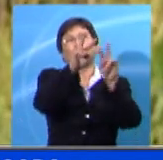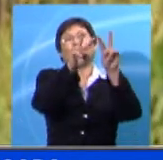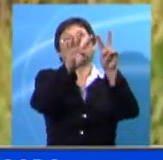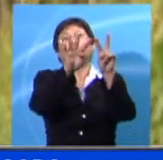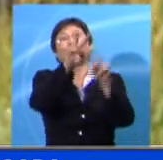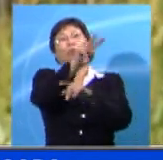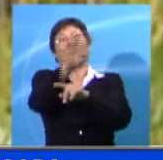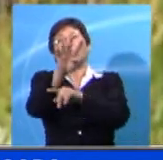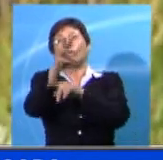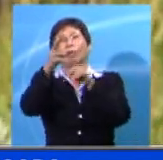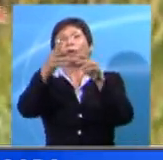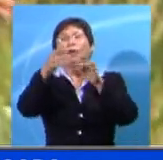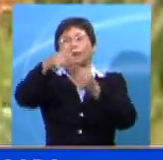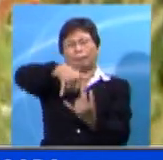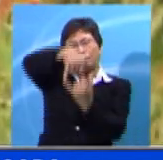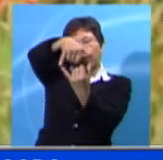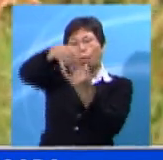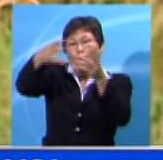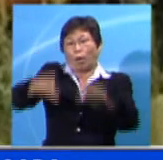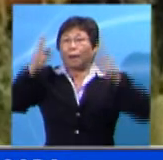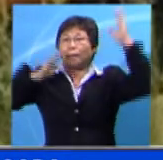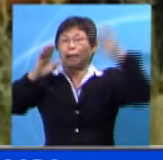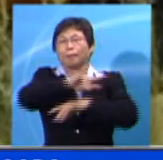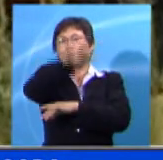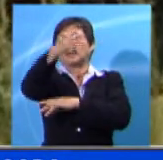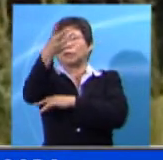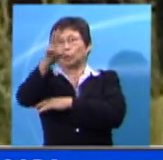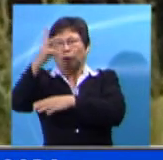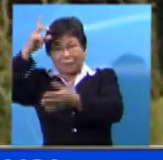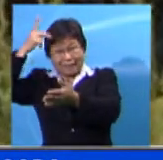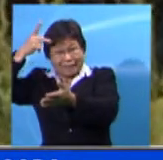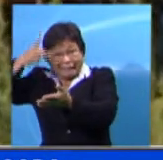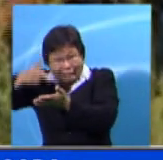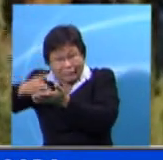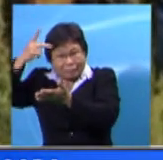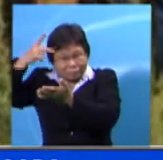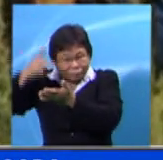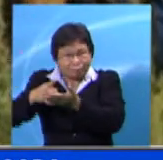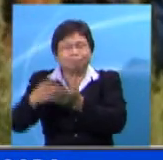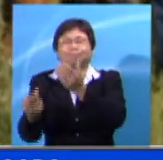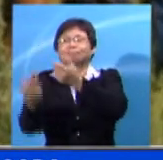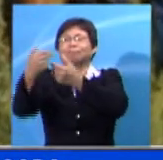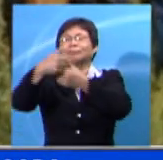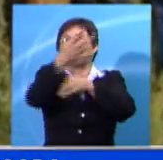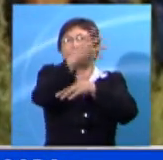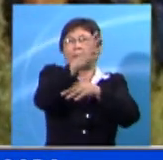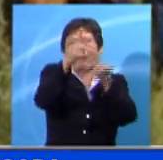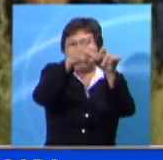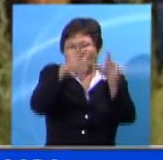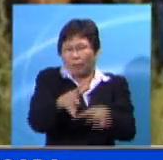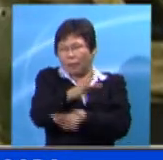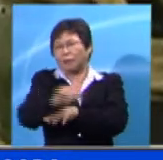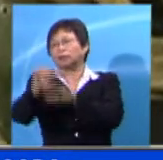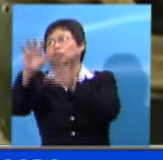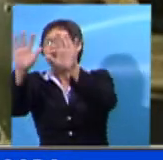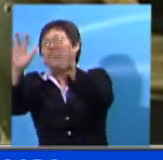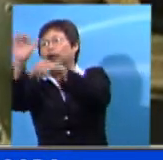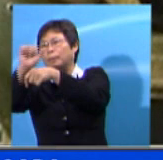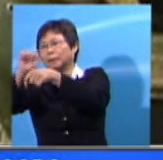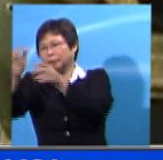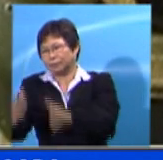jenazah warga Malaysia mangsa MH17 dikenal pasti ia melibatkan 14 penumpang dan 10